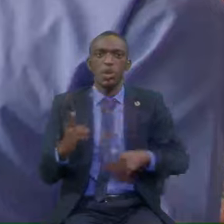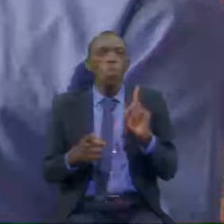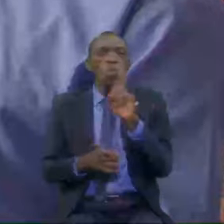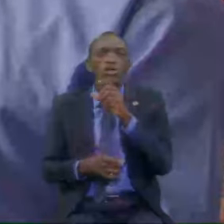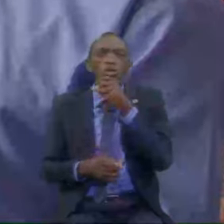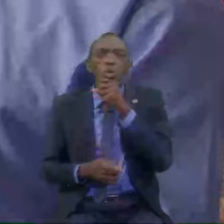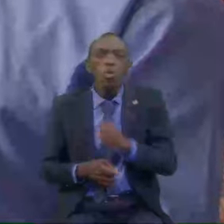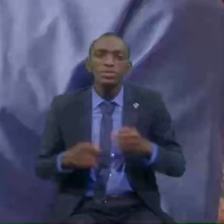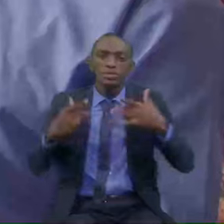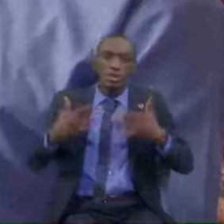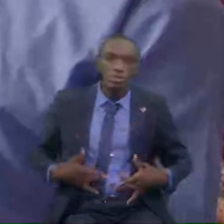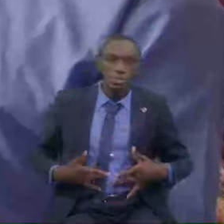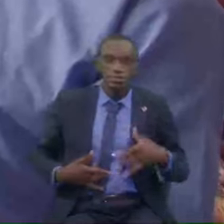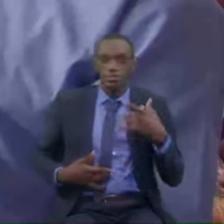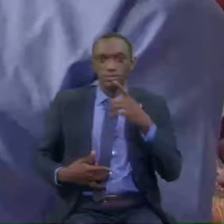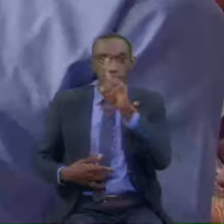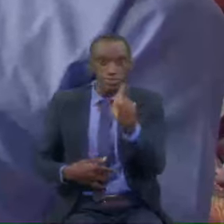Que le feu a tout brûlé.